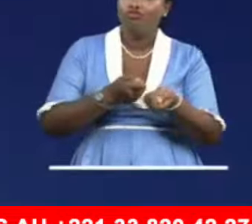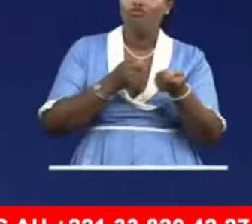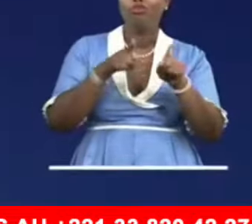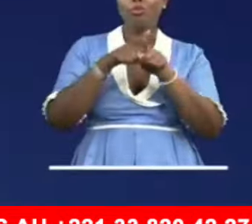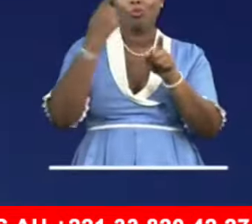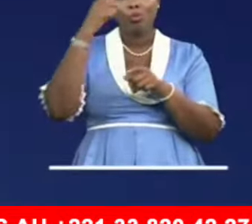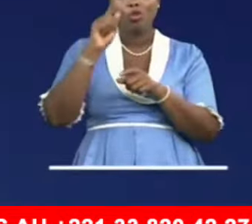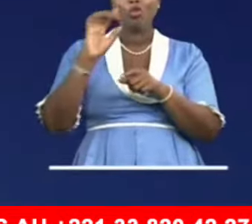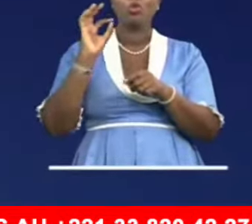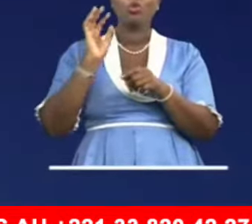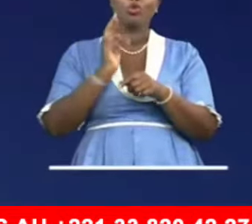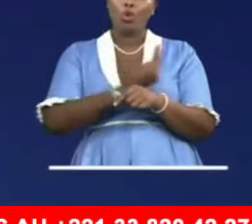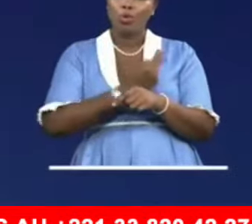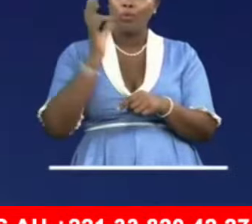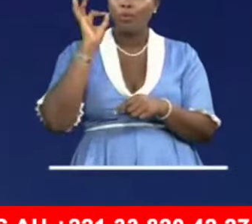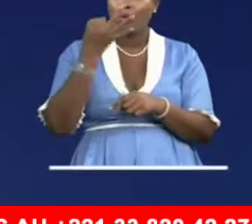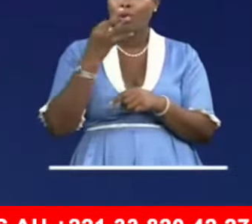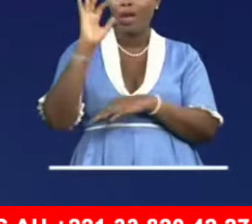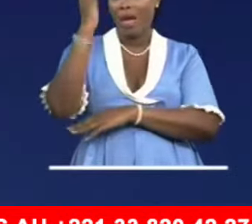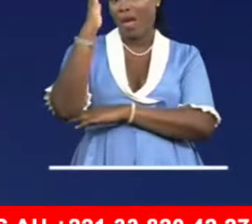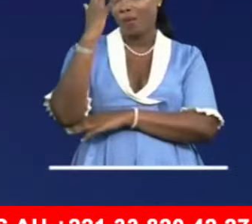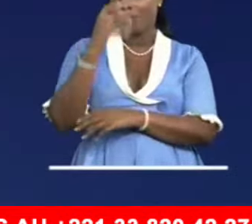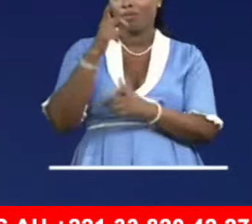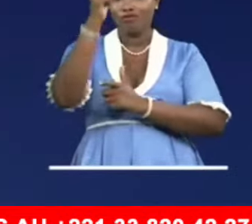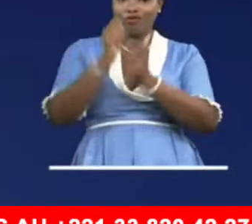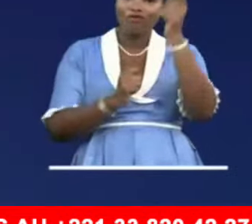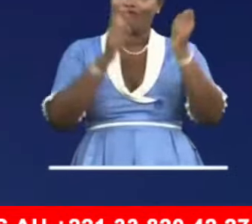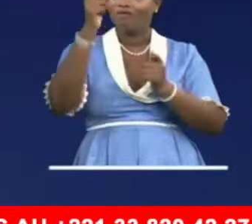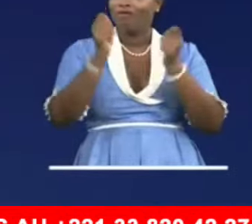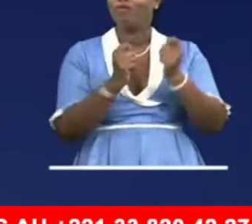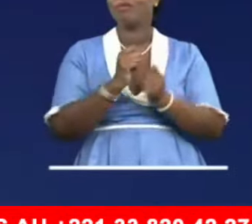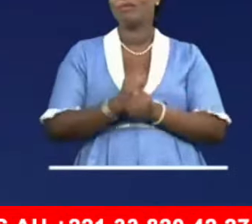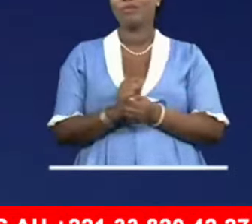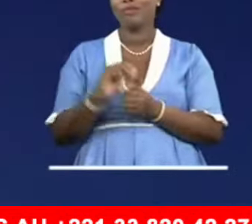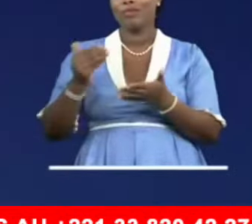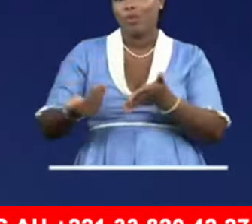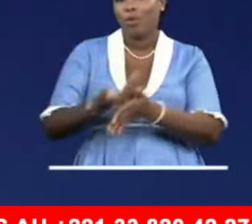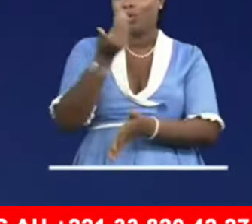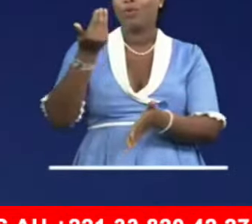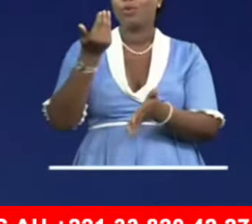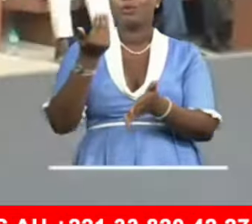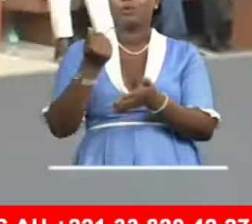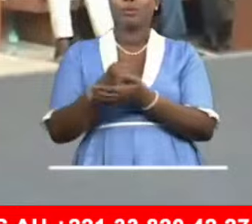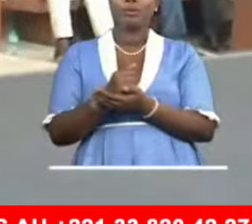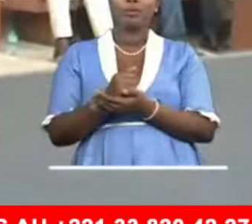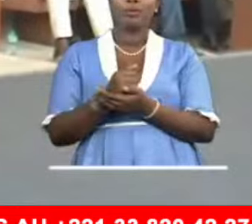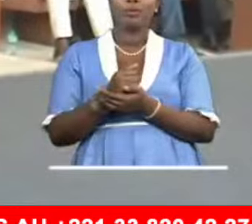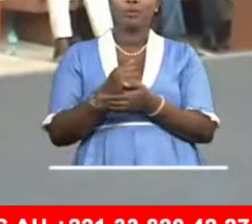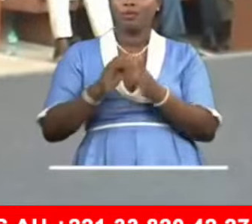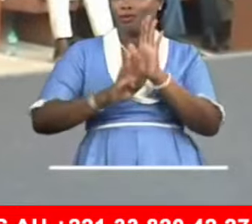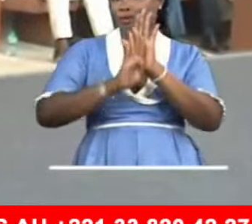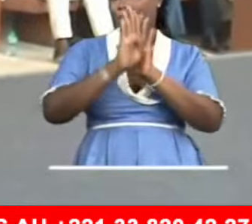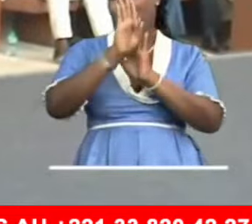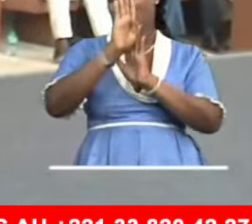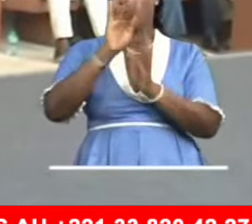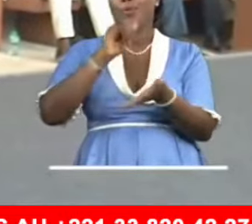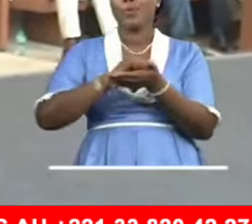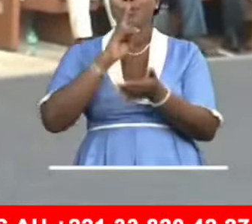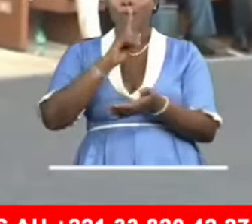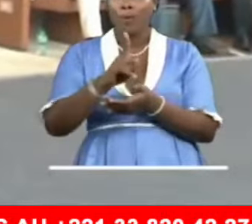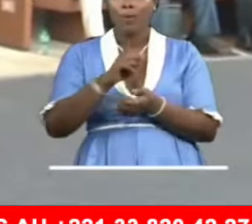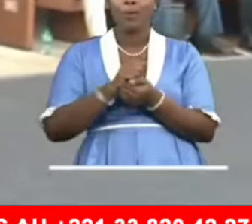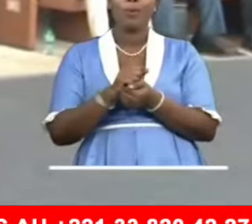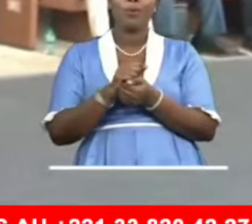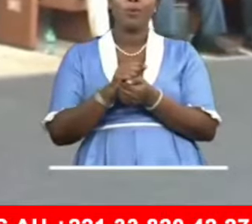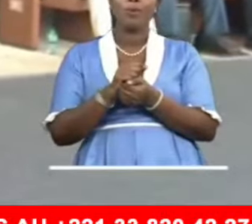souverain juste et prospère c'est une nouvelle trajectoire développement c'est des moteurs de